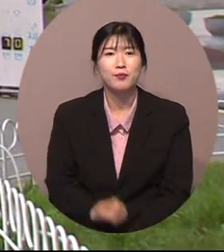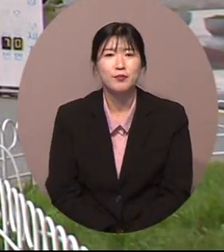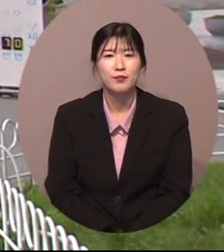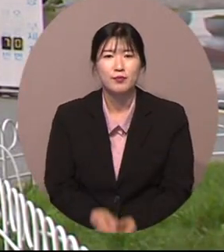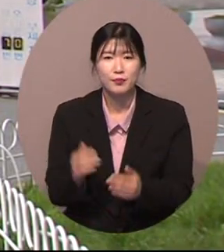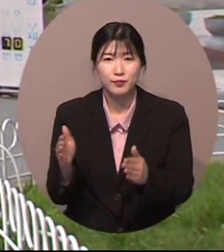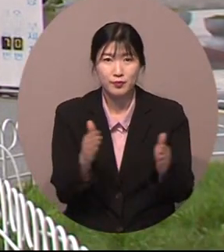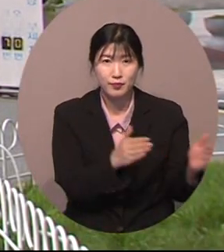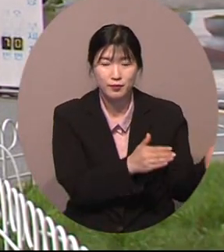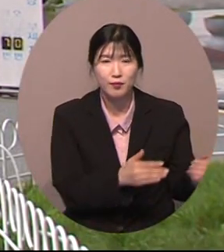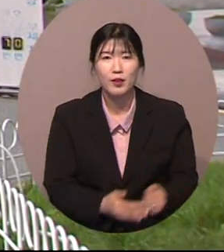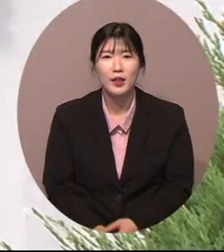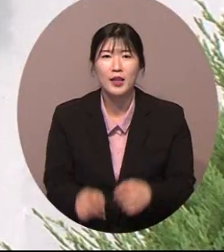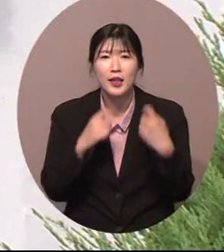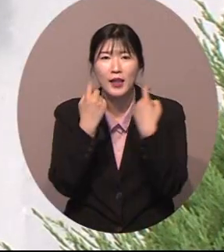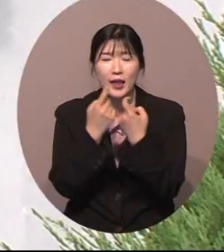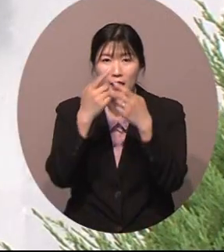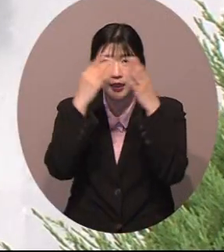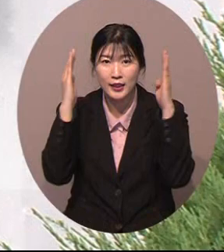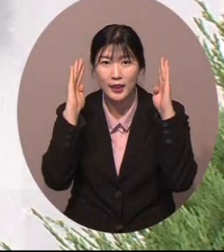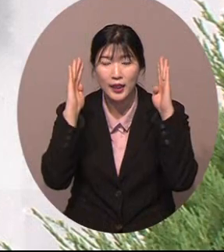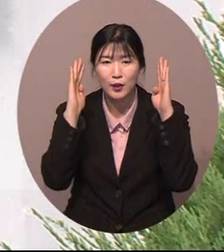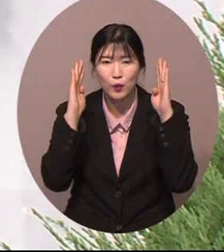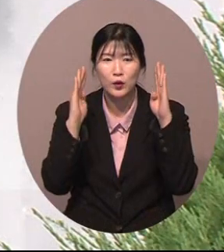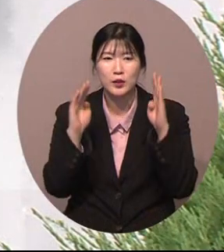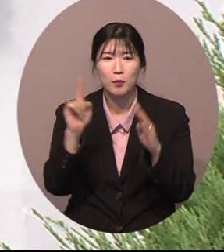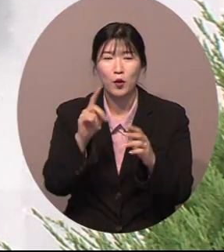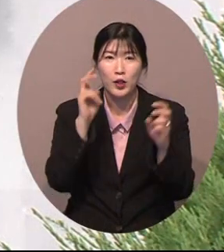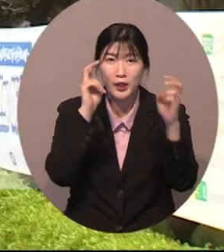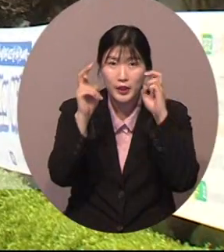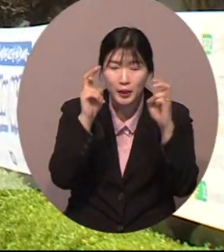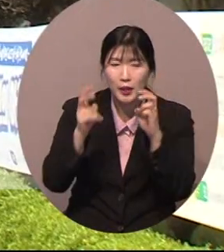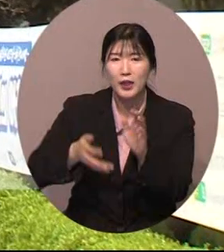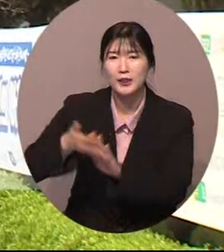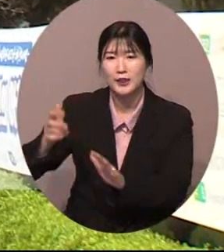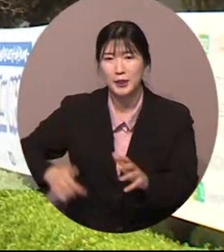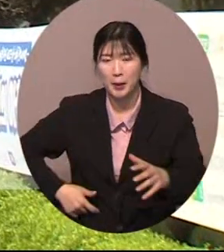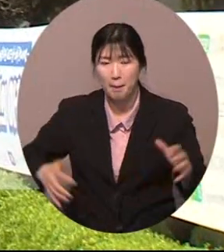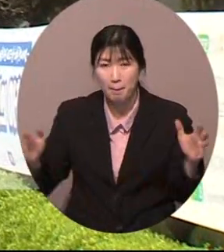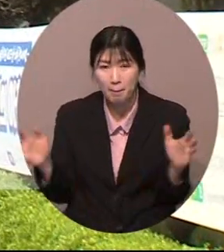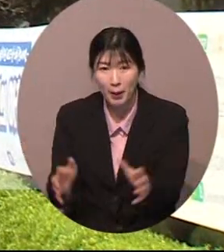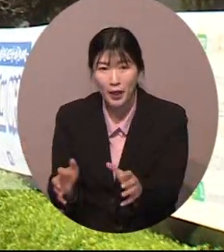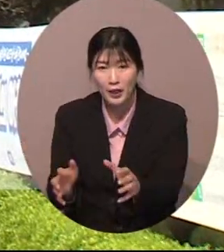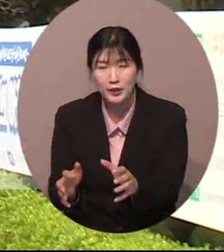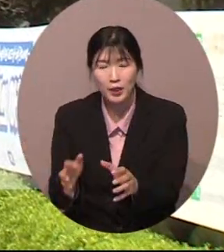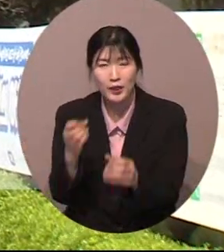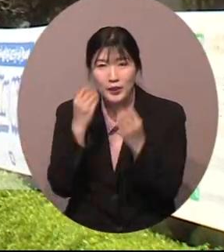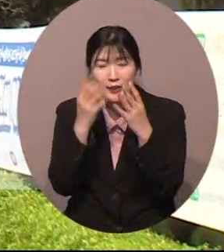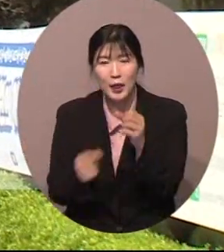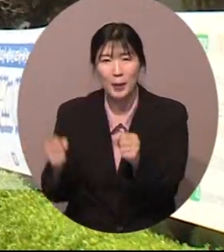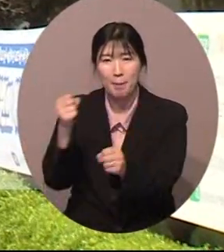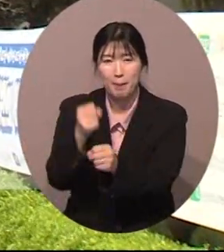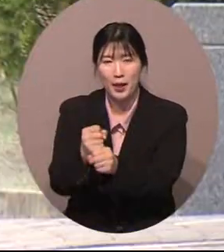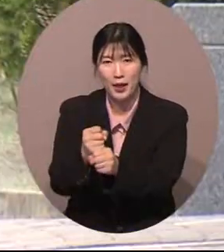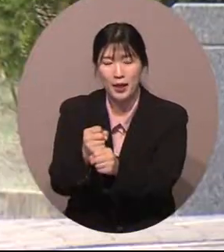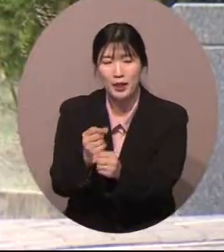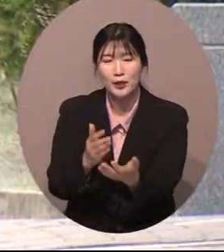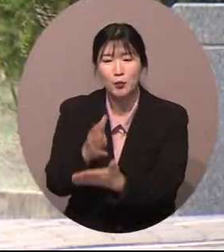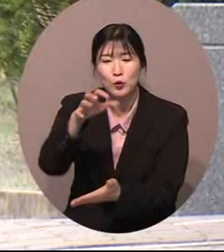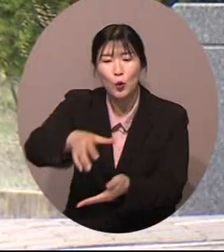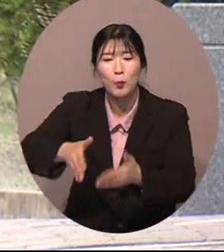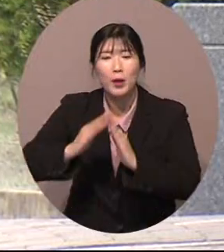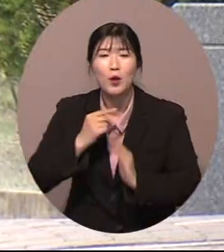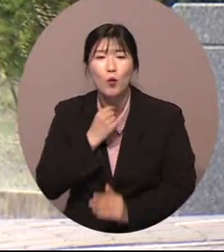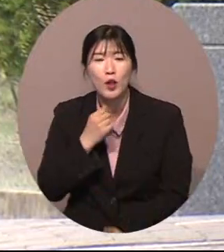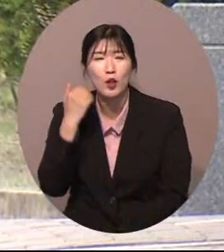대전에 4년재 사립대 중에서는 지자체와 기업체 등과 공동 투자해 스타트업 밸리를 조성한다는 전략을 내건